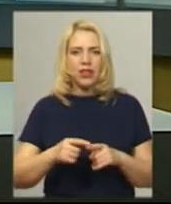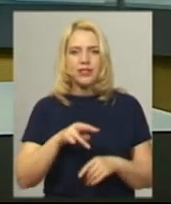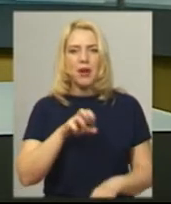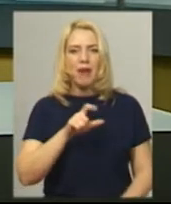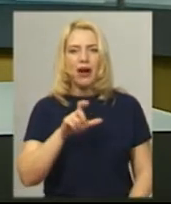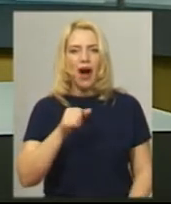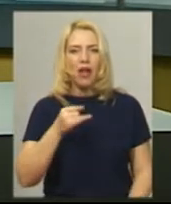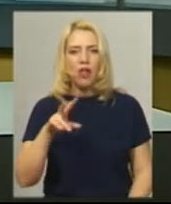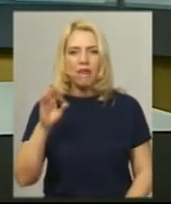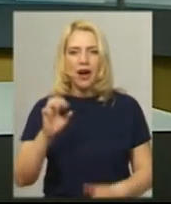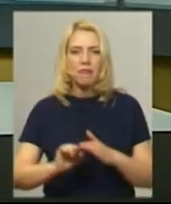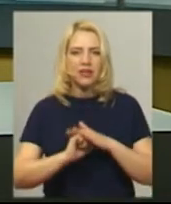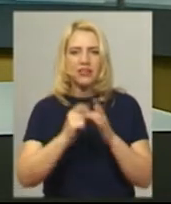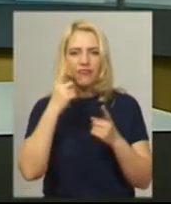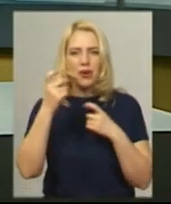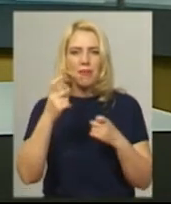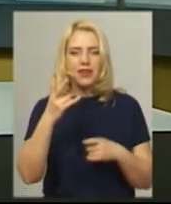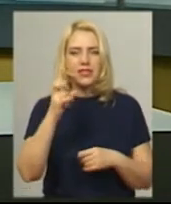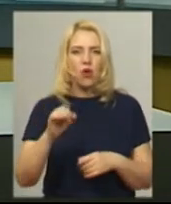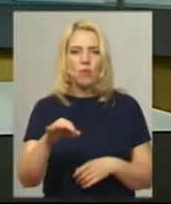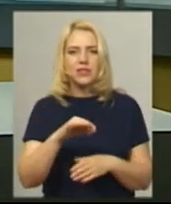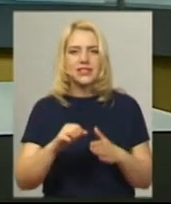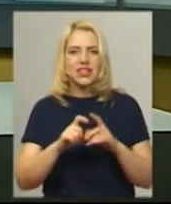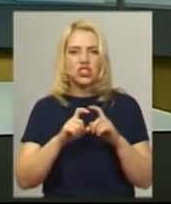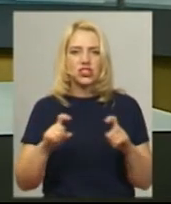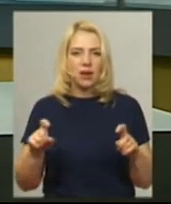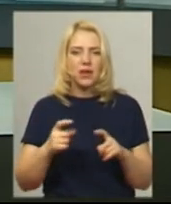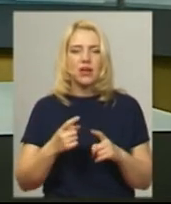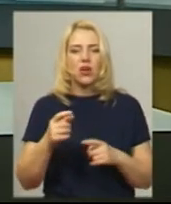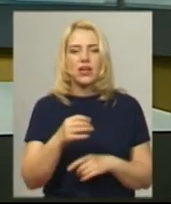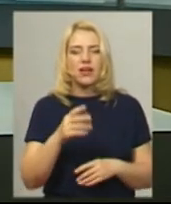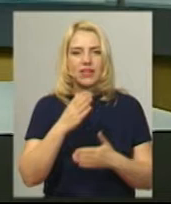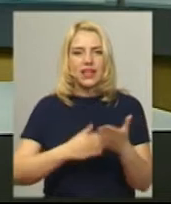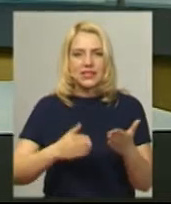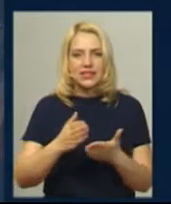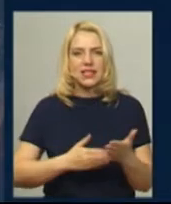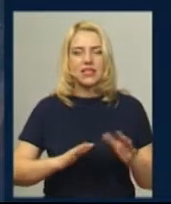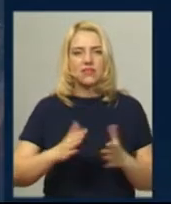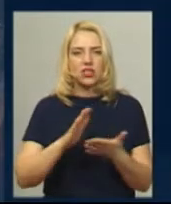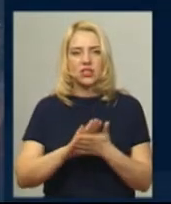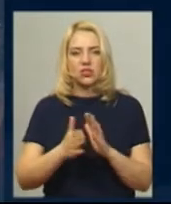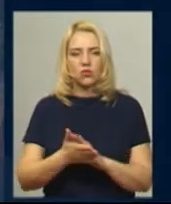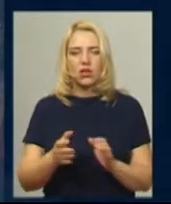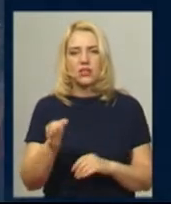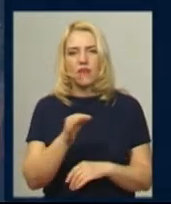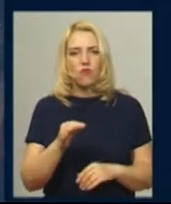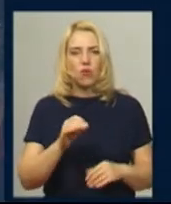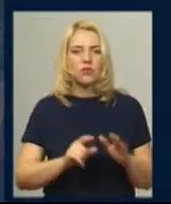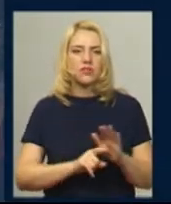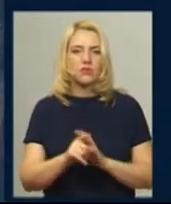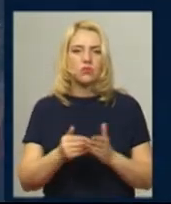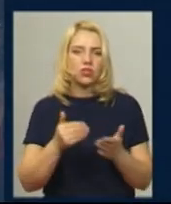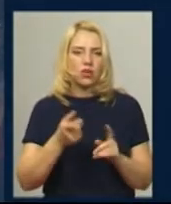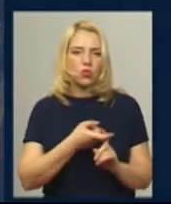Михайлова із посиланням на інформацію обласного штабу з ліквідації незвичайної ситуації. Всього в області від початку пандемії